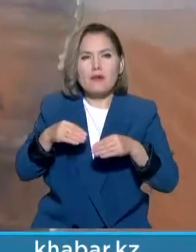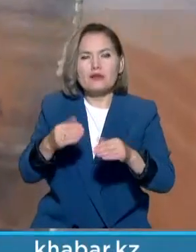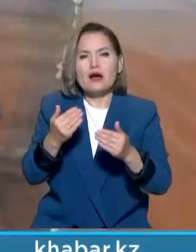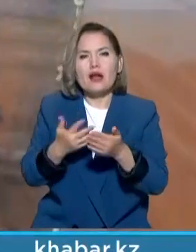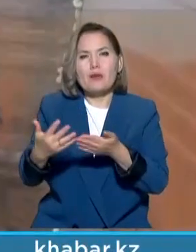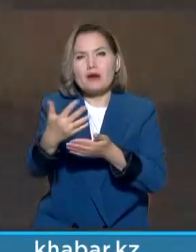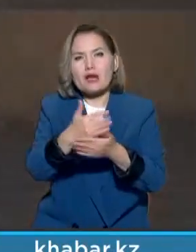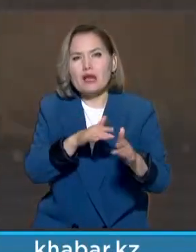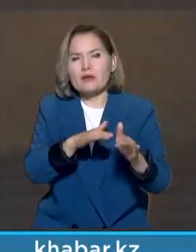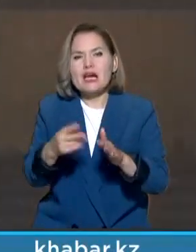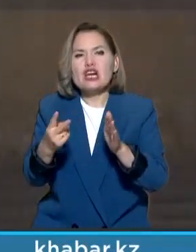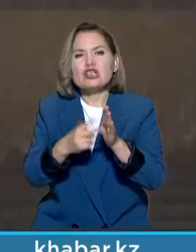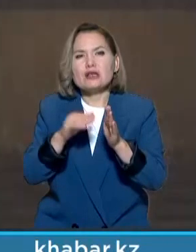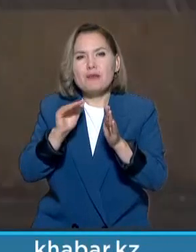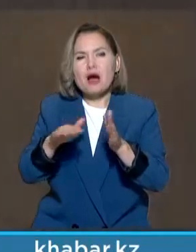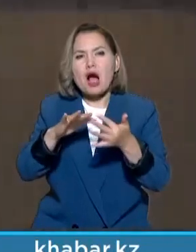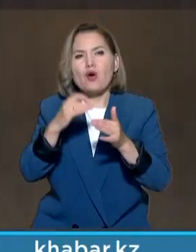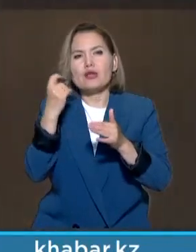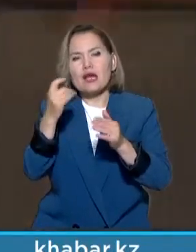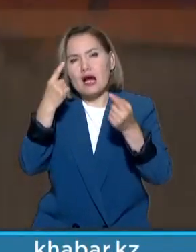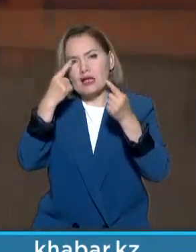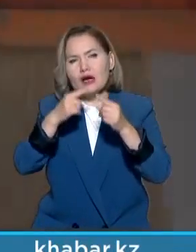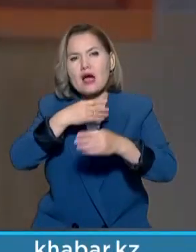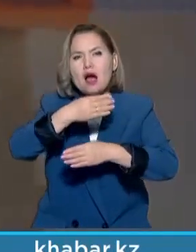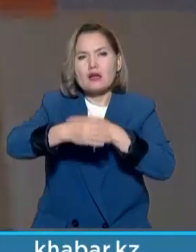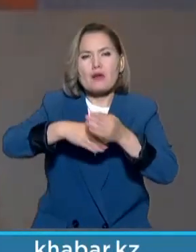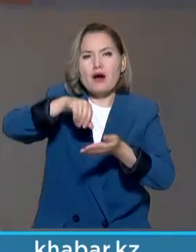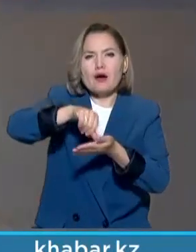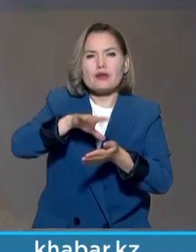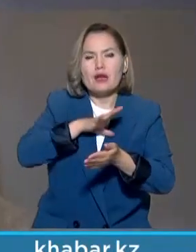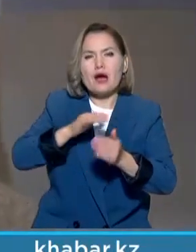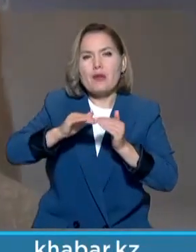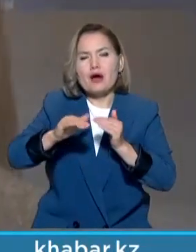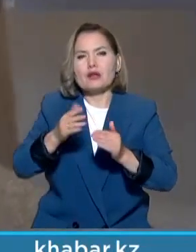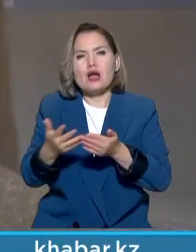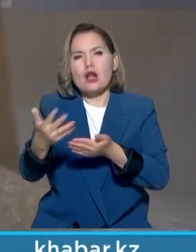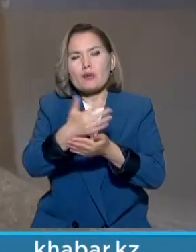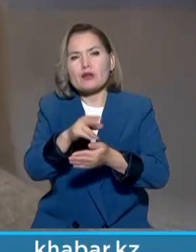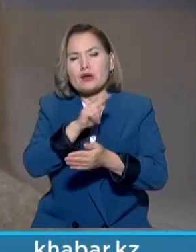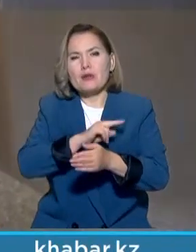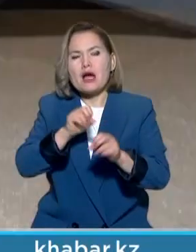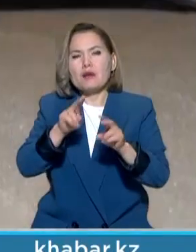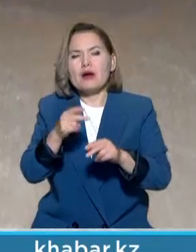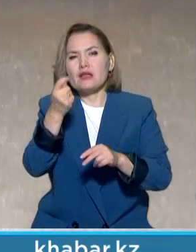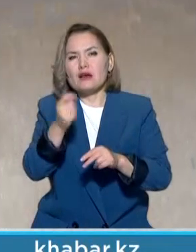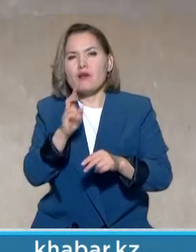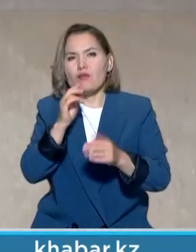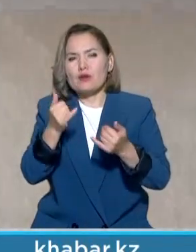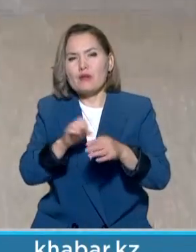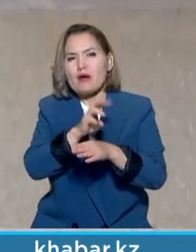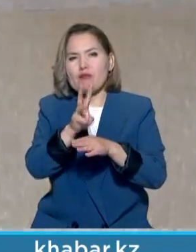Қазір жиын-терім науқанына 7000-нан аса ауыл шаруашылығы техникасы жұмылдырылған. Дала жұмыстарына үкіметтен арзан жанар жағармай